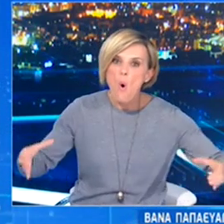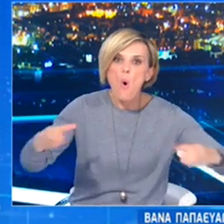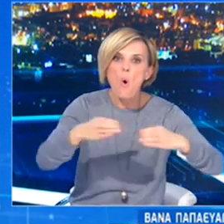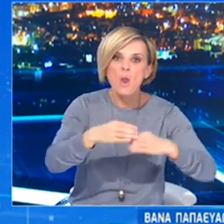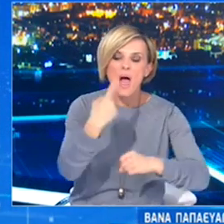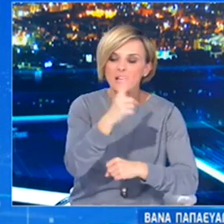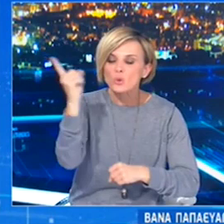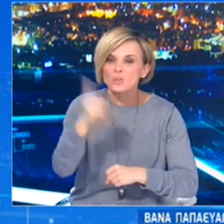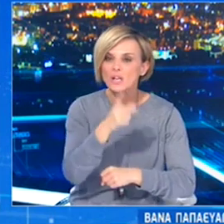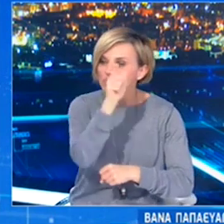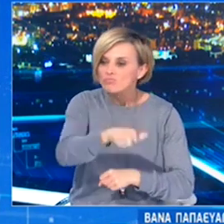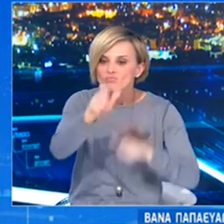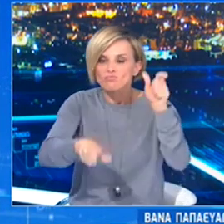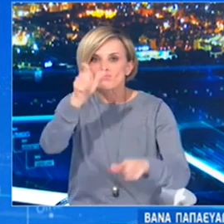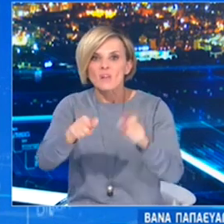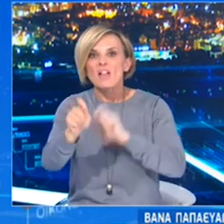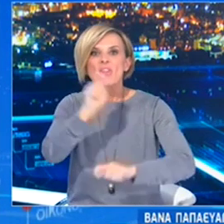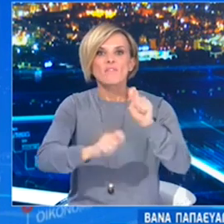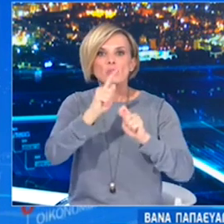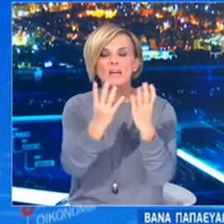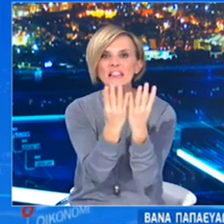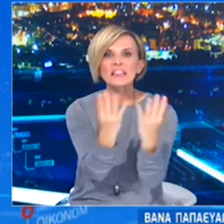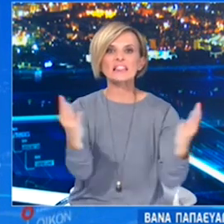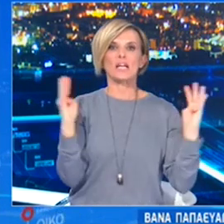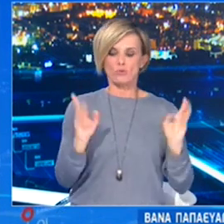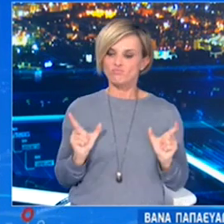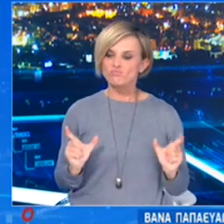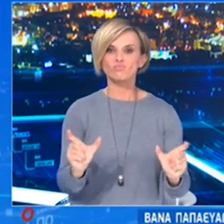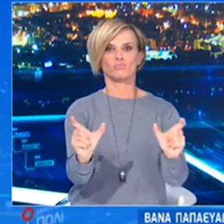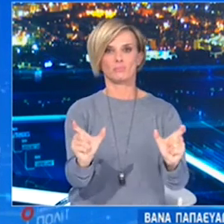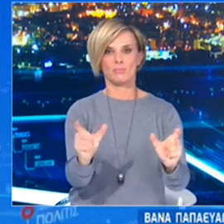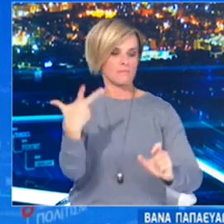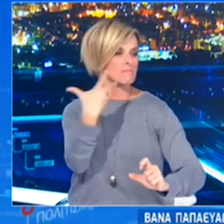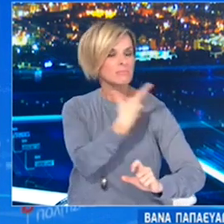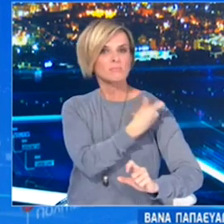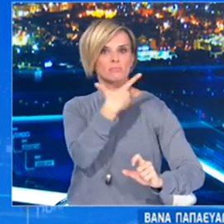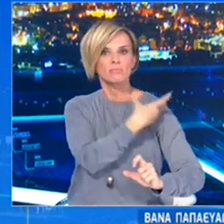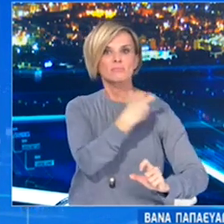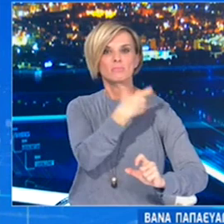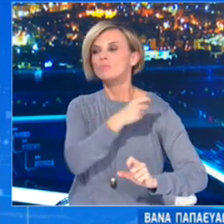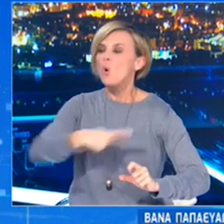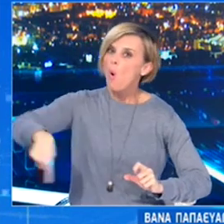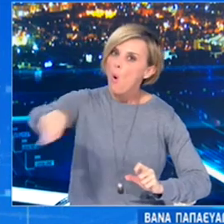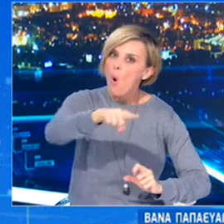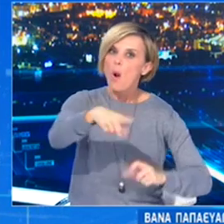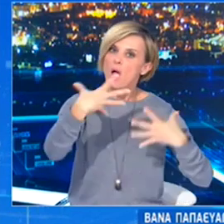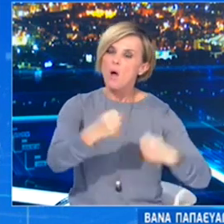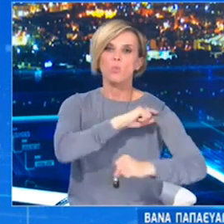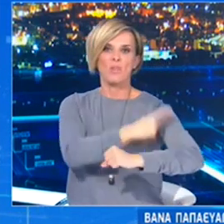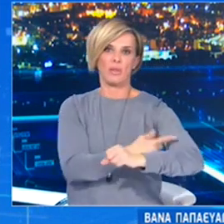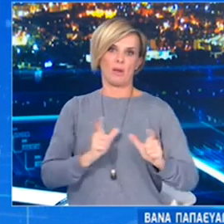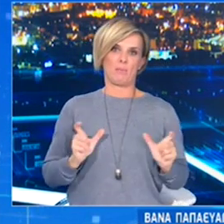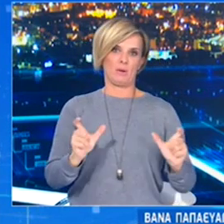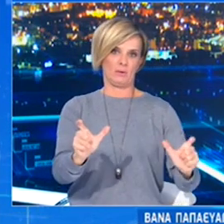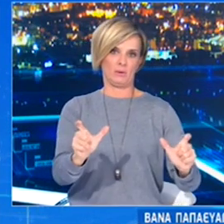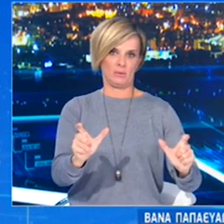και να έχουμε δημιουργήσει αυτό που λέμε το τείχος ανοσίας ή αλλιώς την ανοσία γέλης. Μην ξεχνάτε άλλωστε ότι ο καθένας από